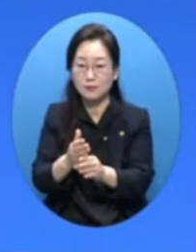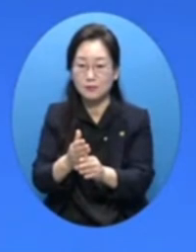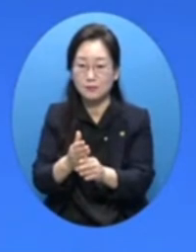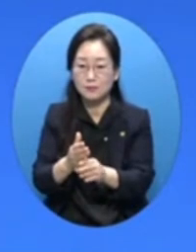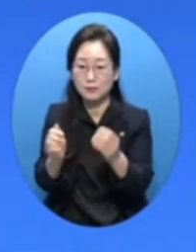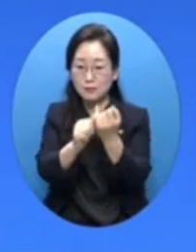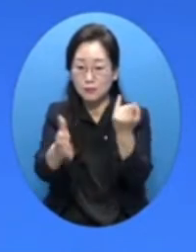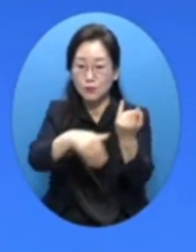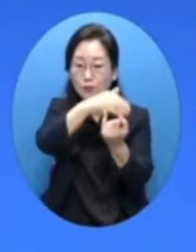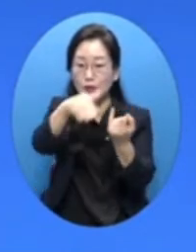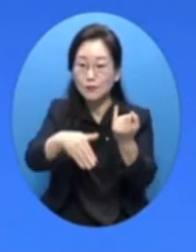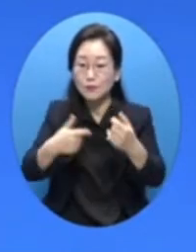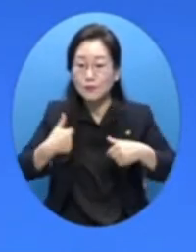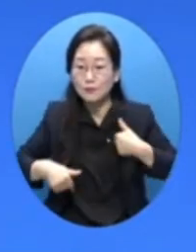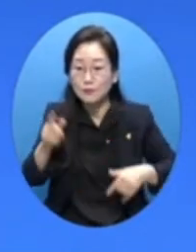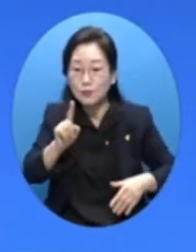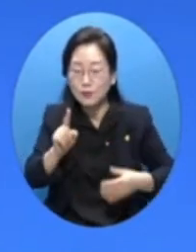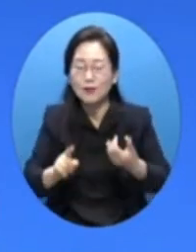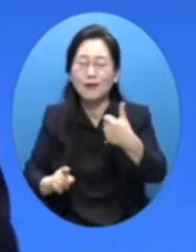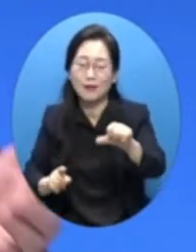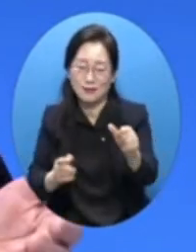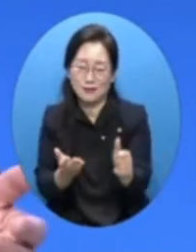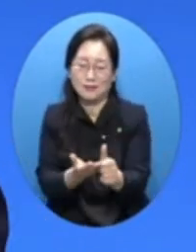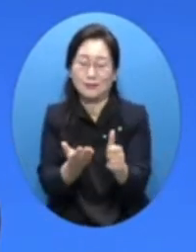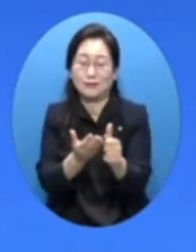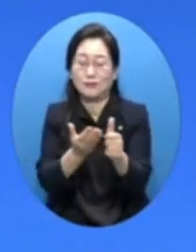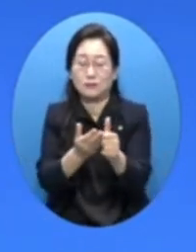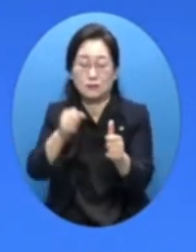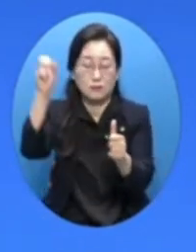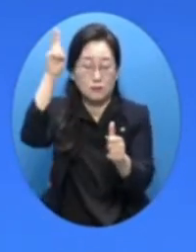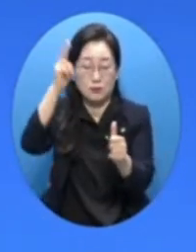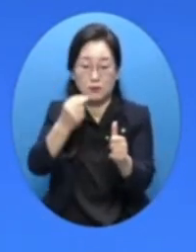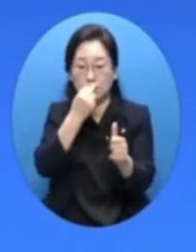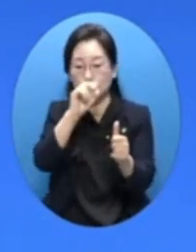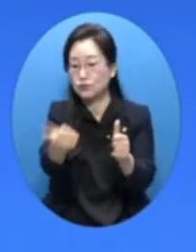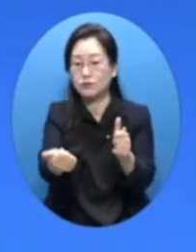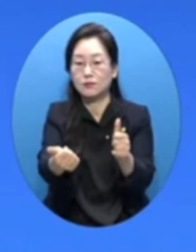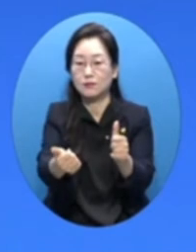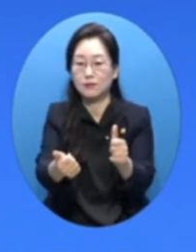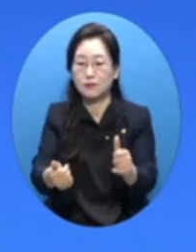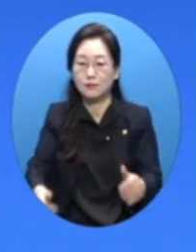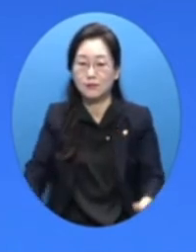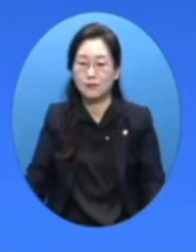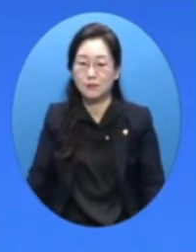과부의 유일한 기쁨이 아들인데 아들이 덜커덕 세상을 떠난 것입니다.